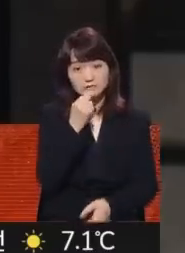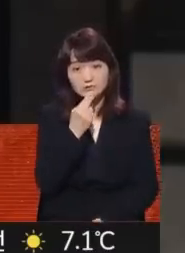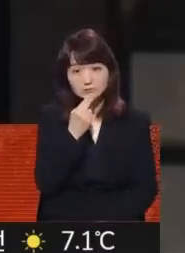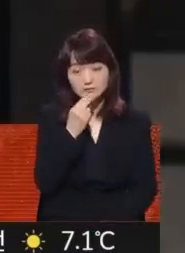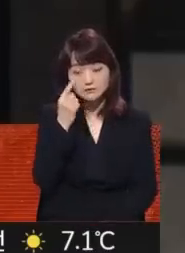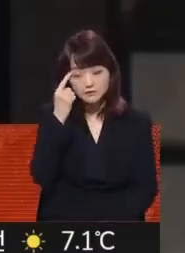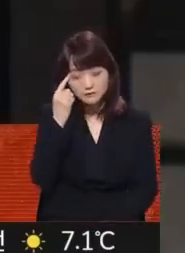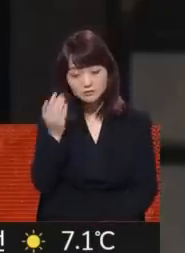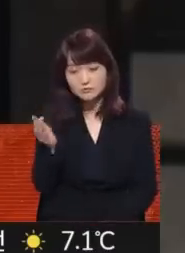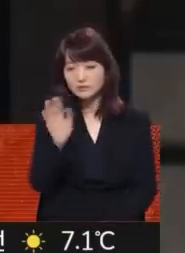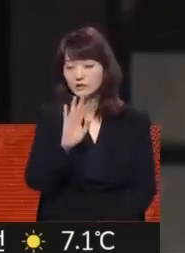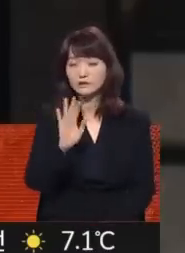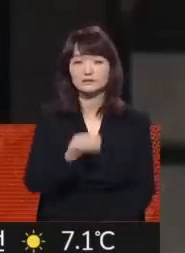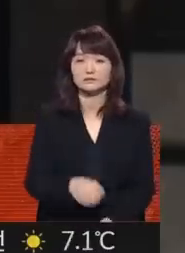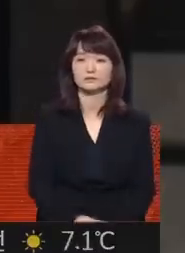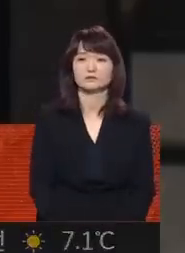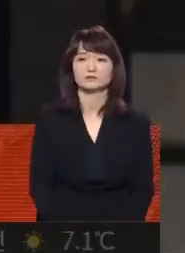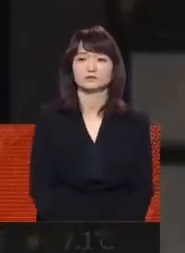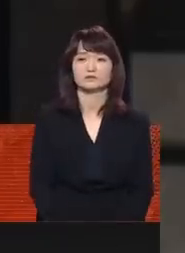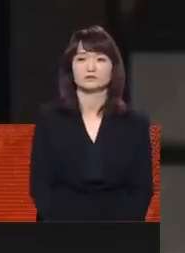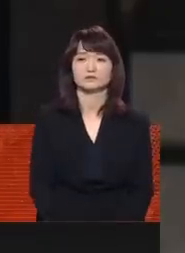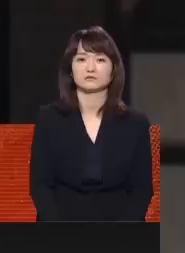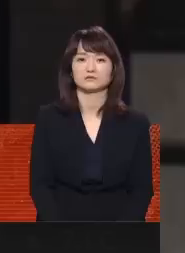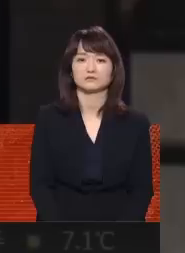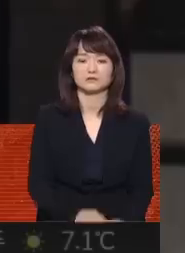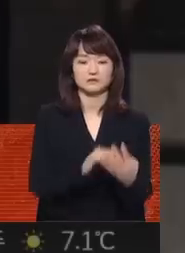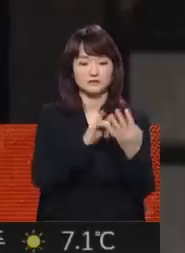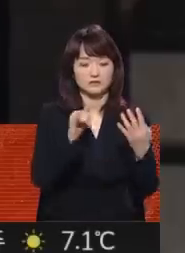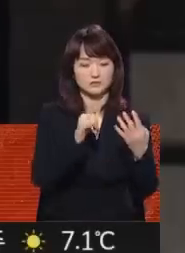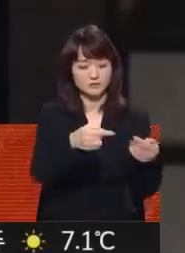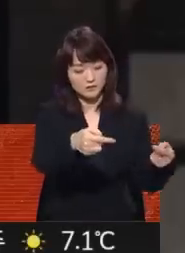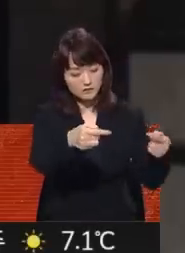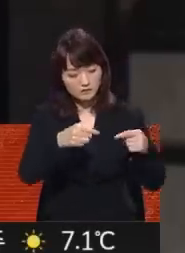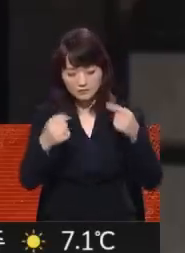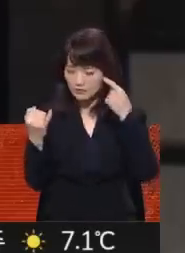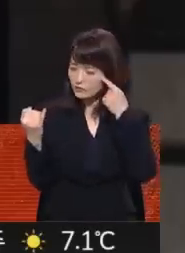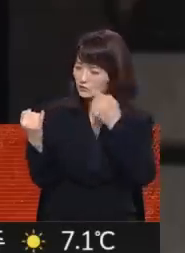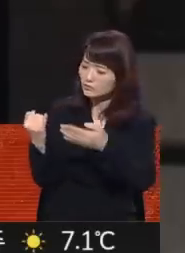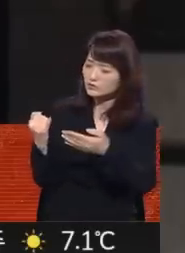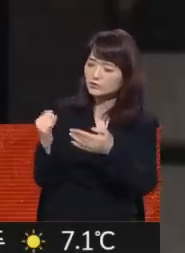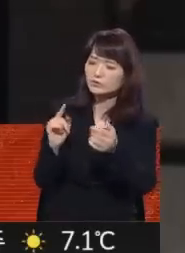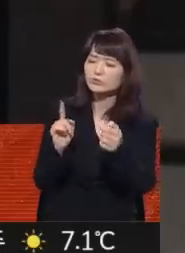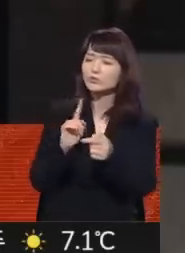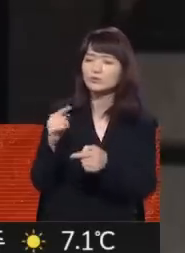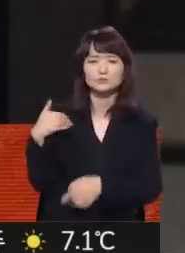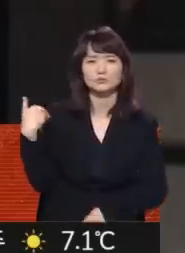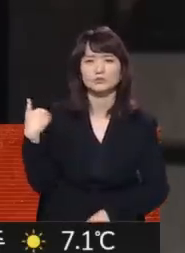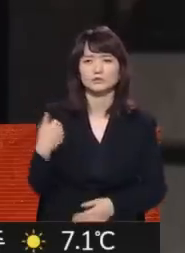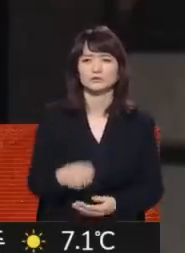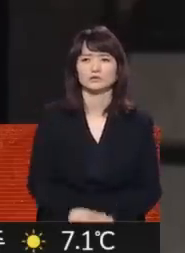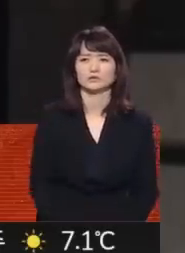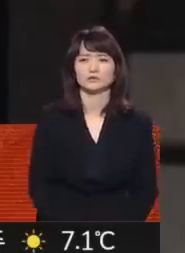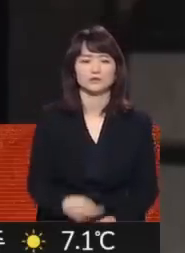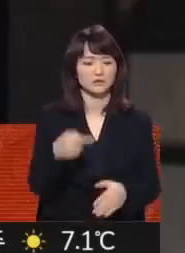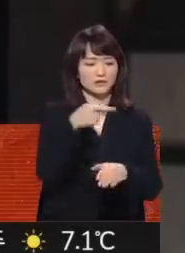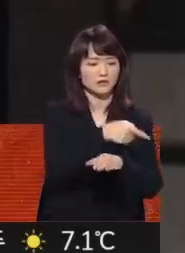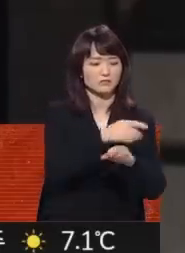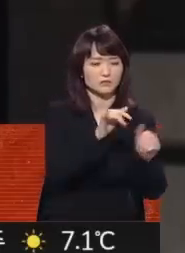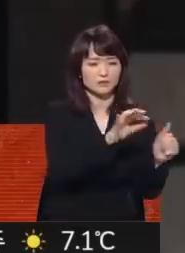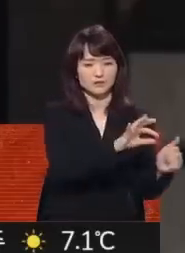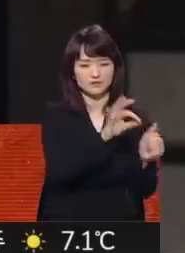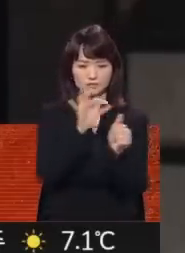이분들이 면접관을 일단은 난 정말 이해를 못 하겠어요 참 이해 안 가는데 앞으로는 외부에는 써야 되고 이렇게 우리 훌륭하신 그